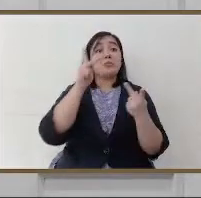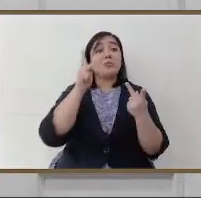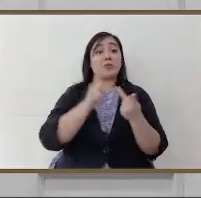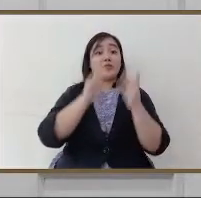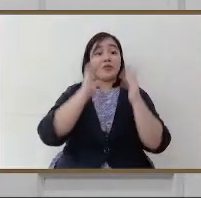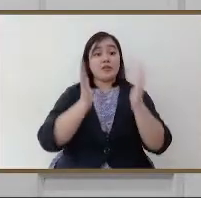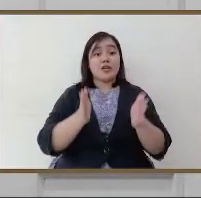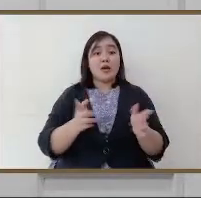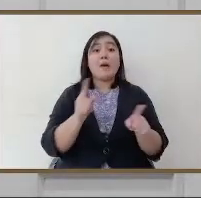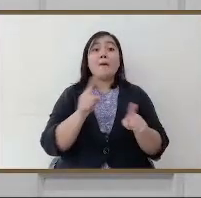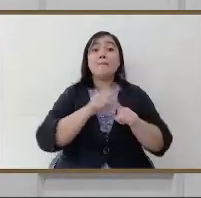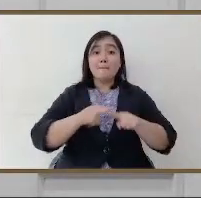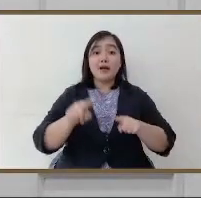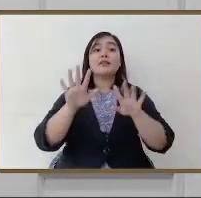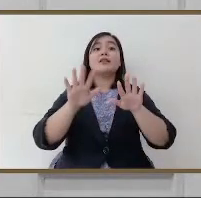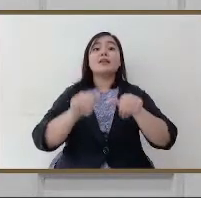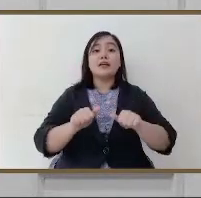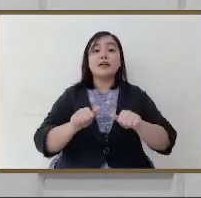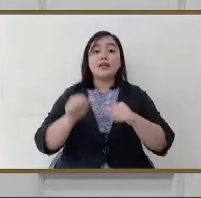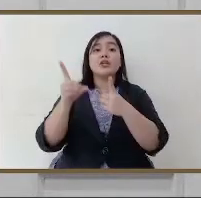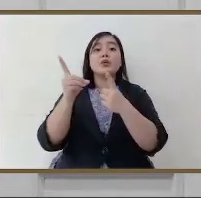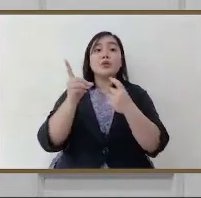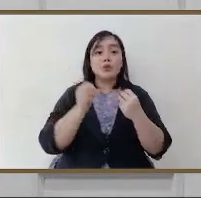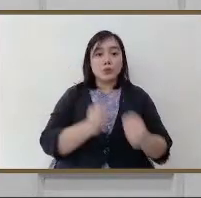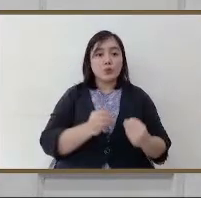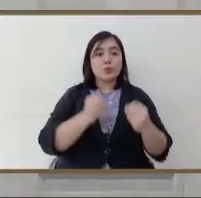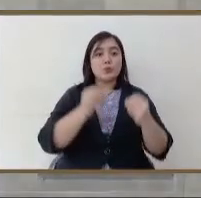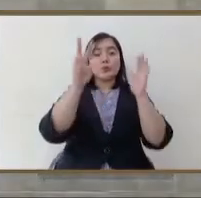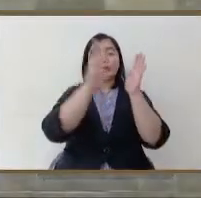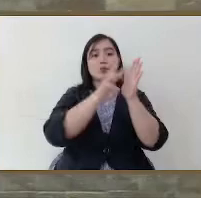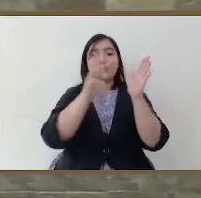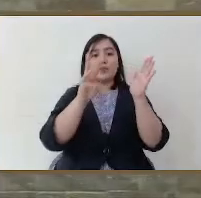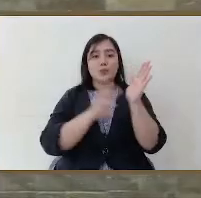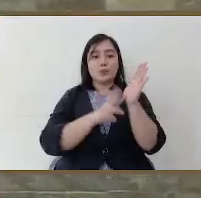You miss it. One more time. David,